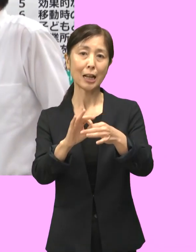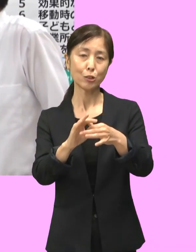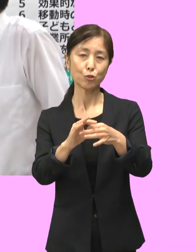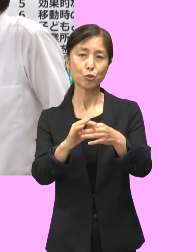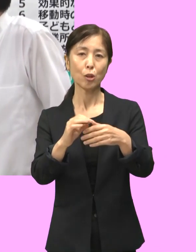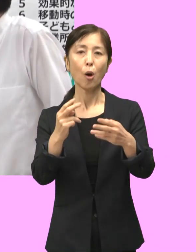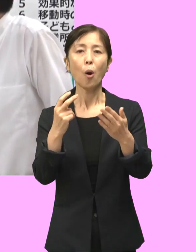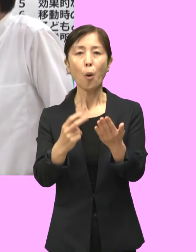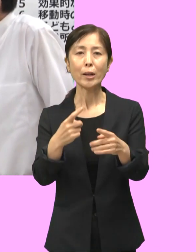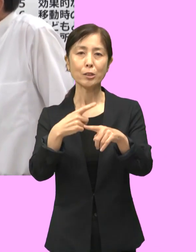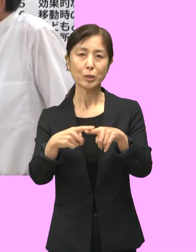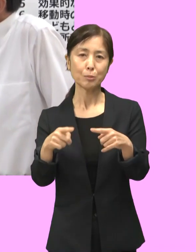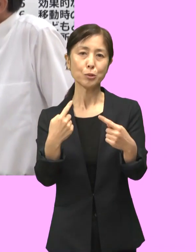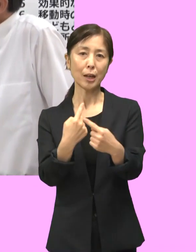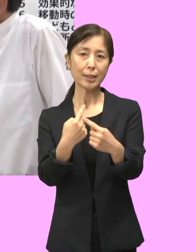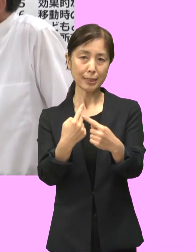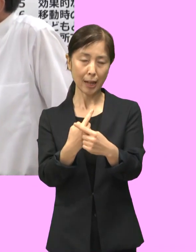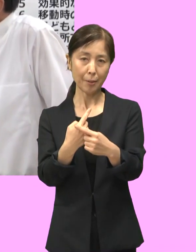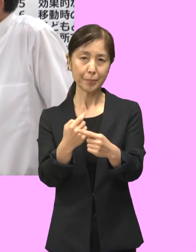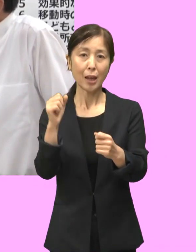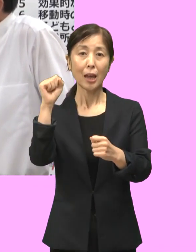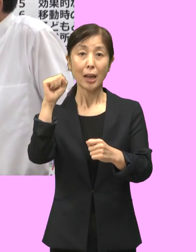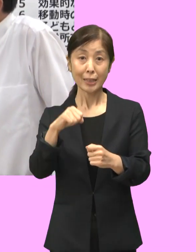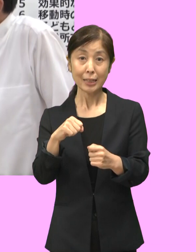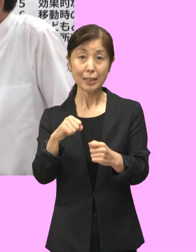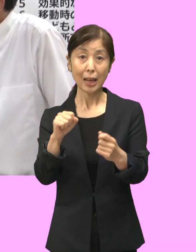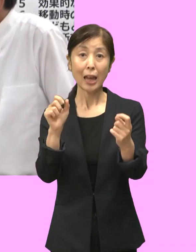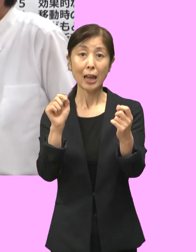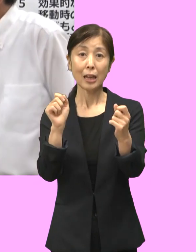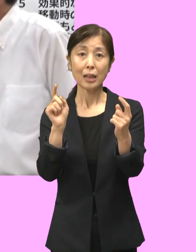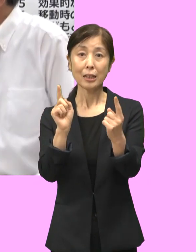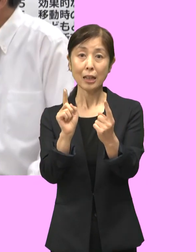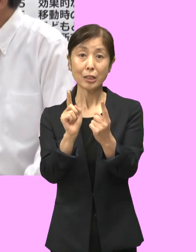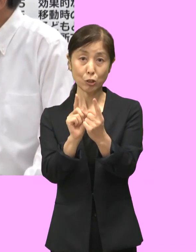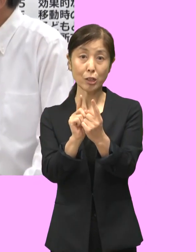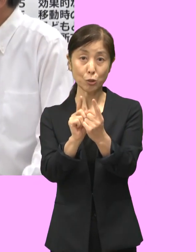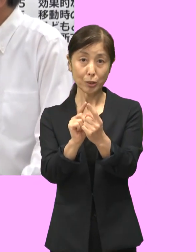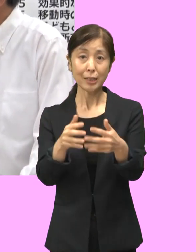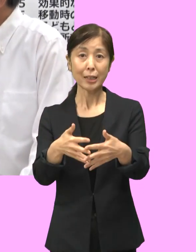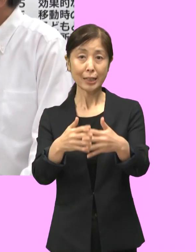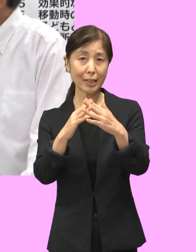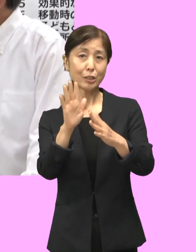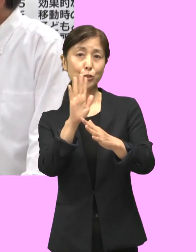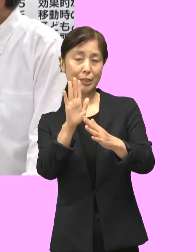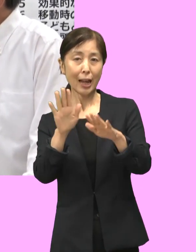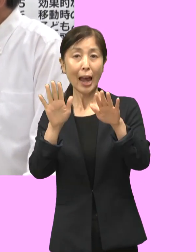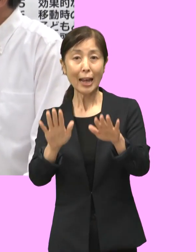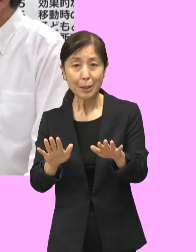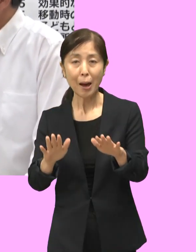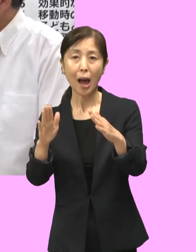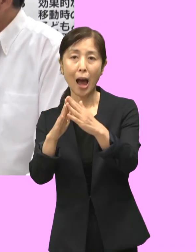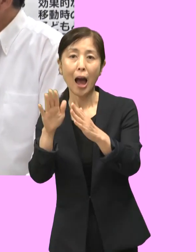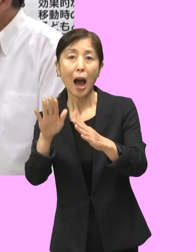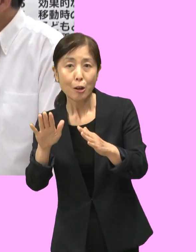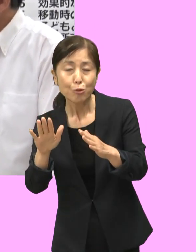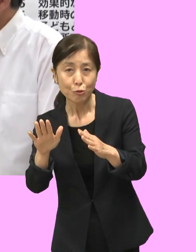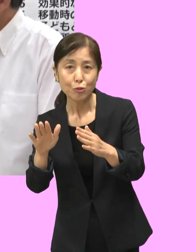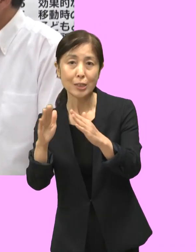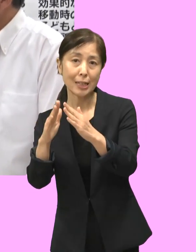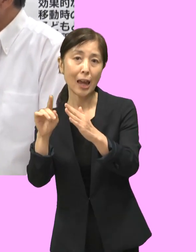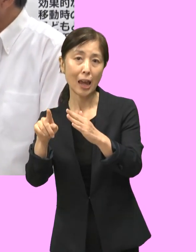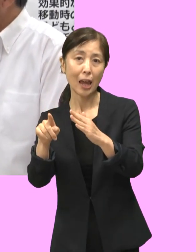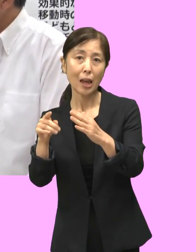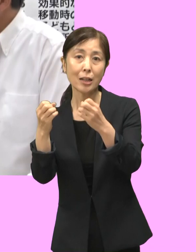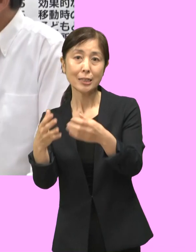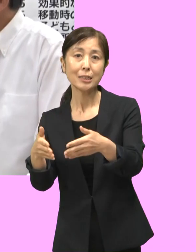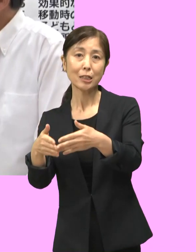部改正に伴いまして、認定対象に建築を伴わない既存住宅を新設する手